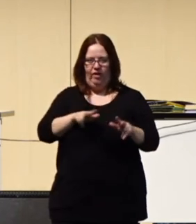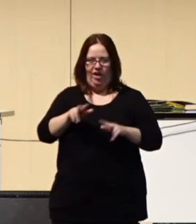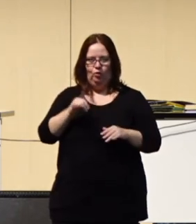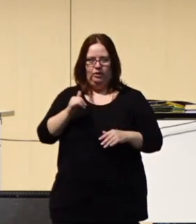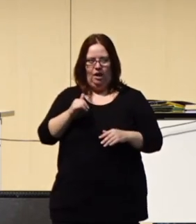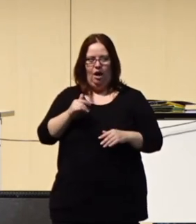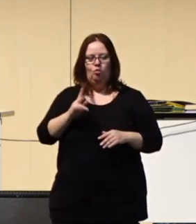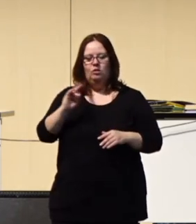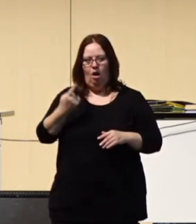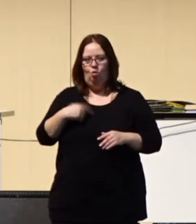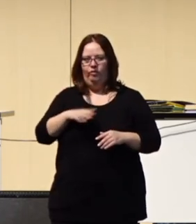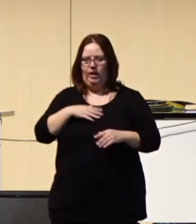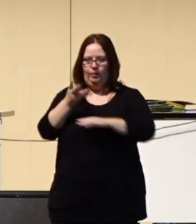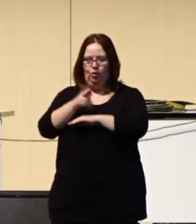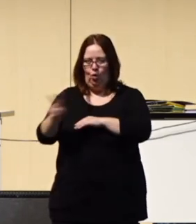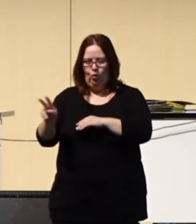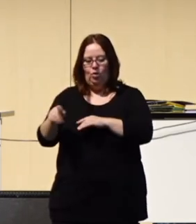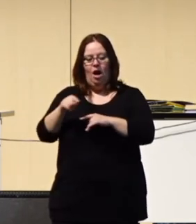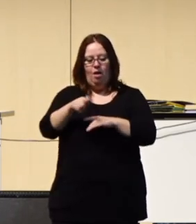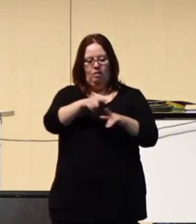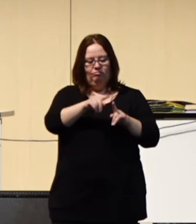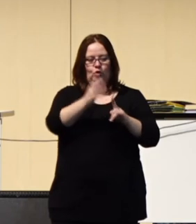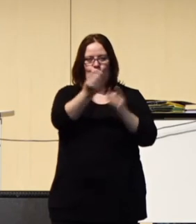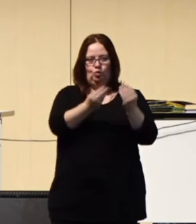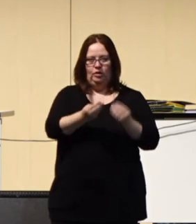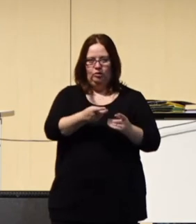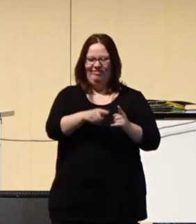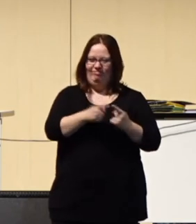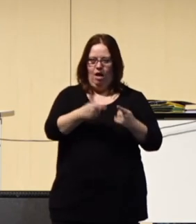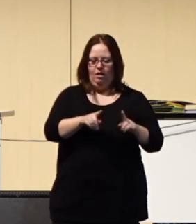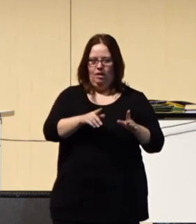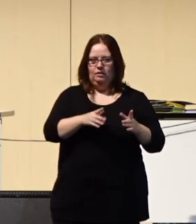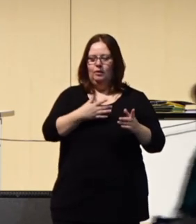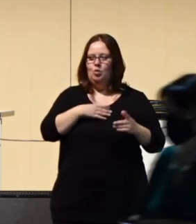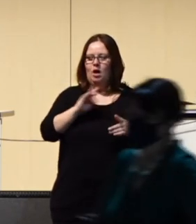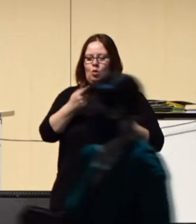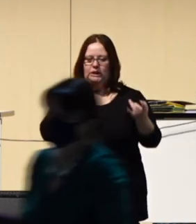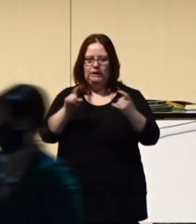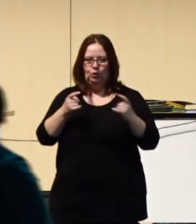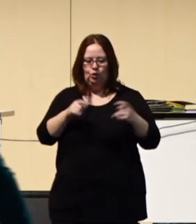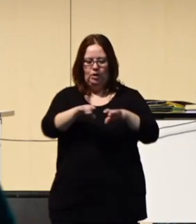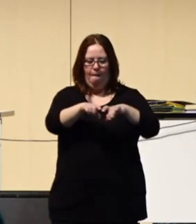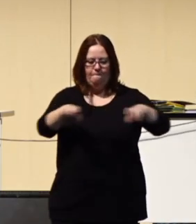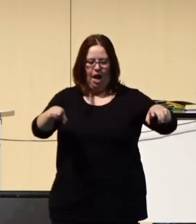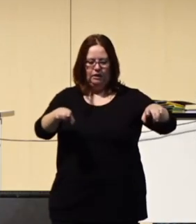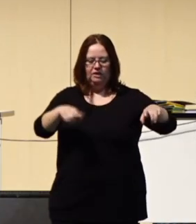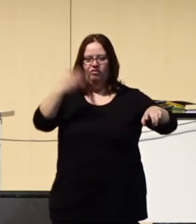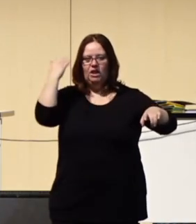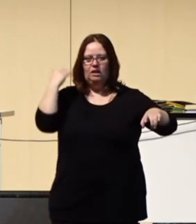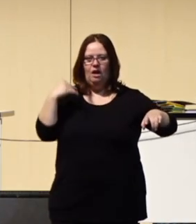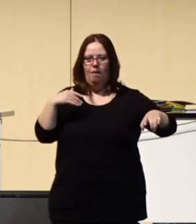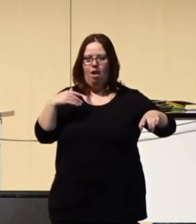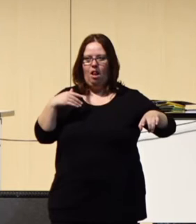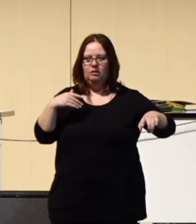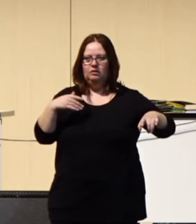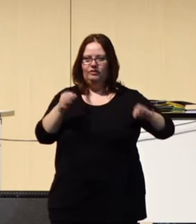Stadtverwaltung und natürlich auch in unserer Betreuung. Es gab immer auch eine Diskussion, ist diese Bank, die damals eigentlich was